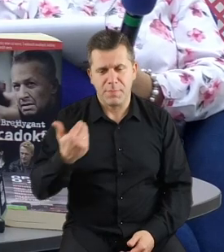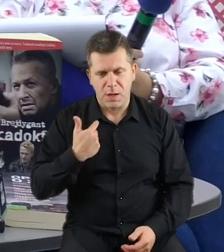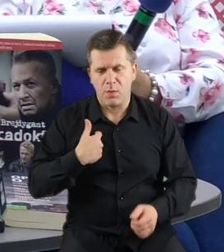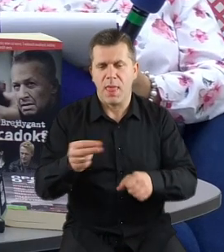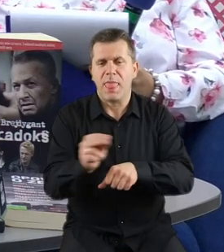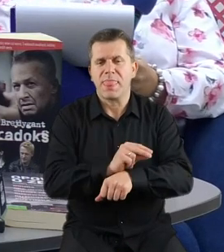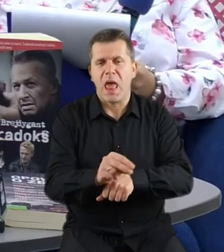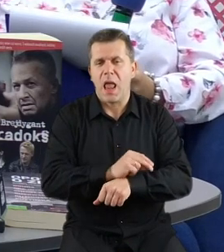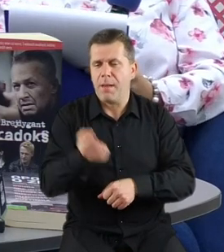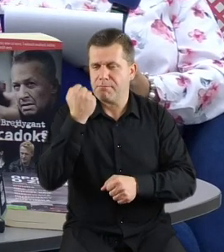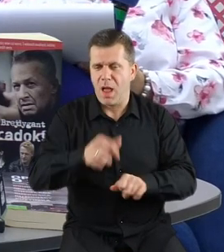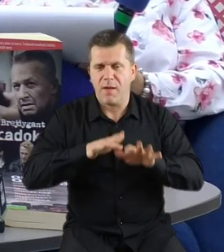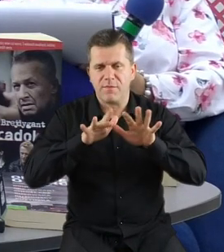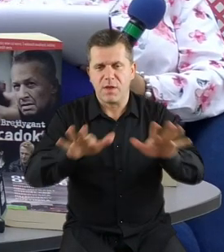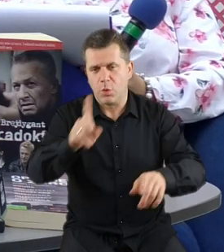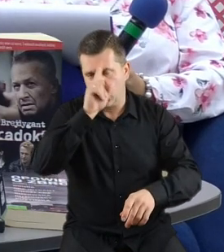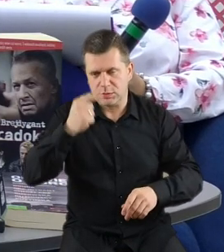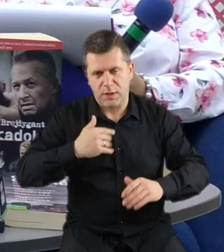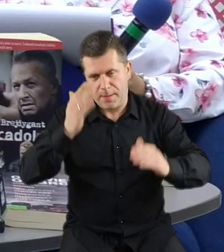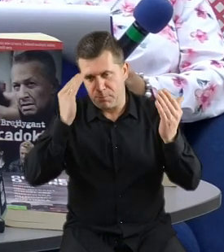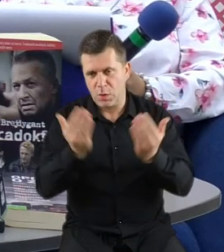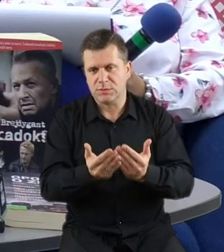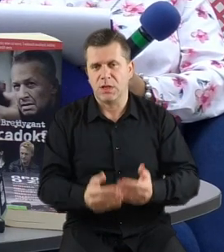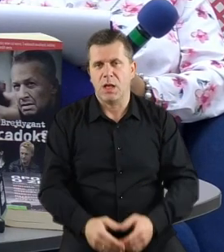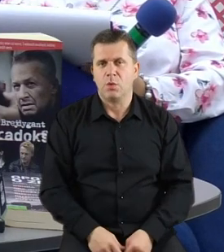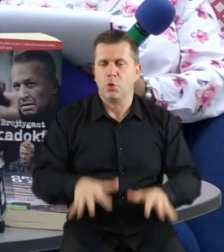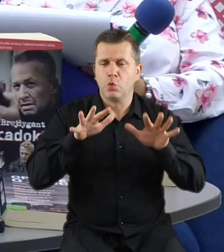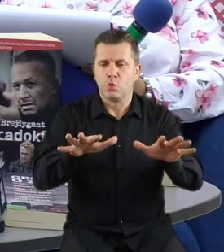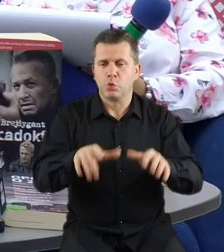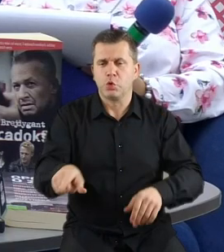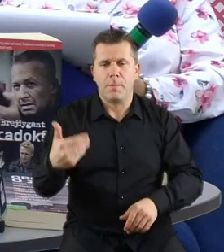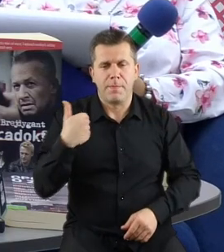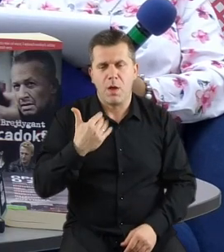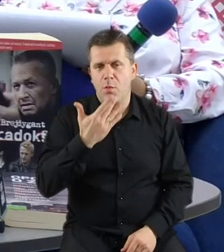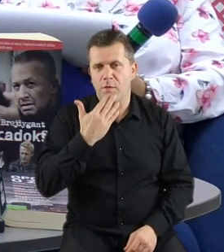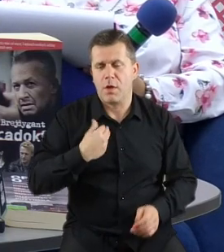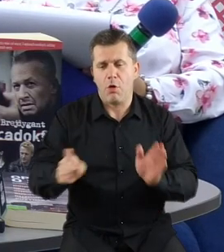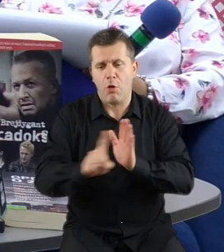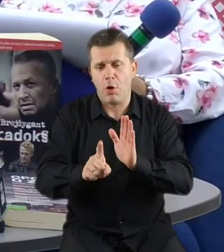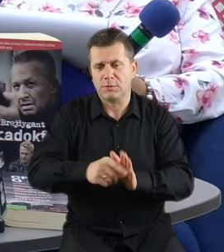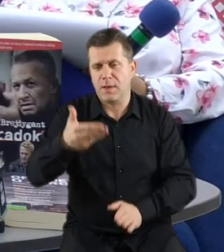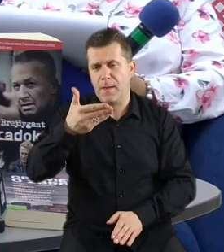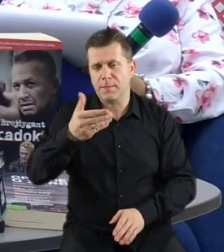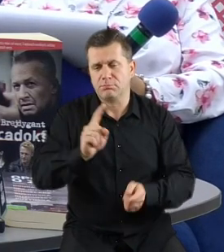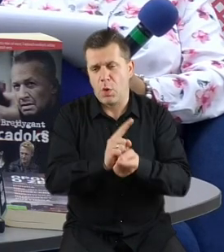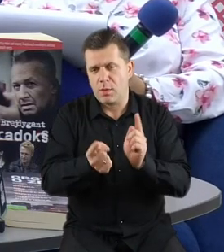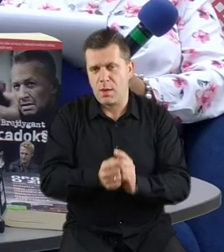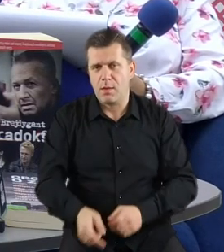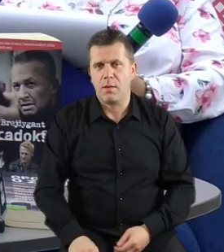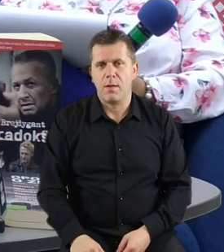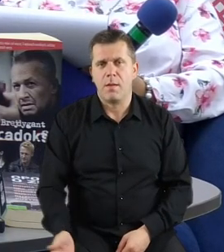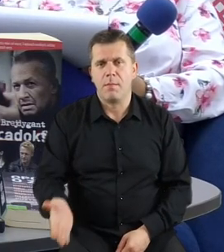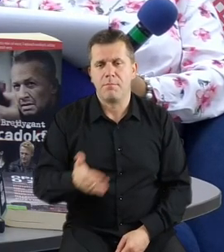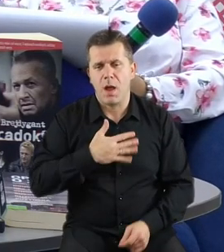Przeszedłem terapię, w związku z tym bardzo wielu ludzi poznałem, dużo się o tym mówiło, chodzę na meetingi, gdzie się o tym mówi.